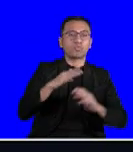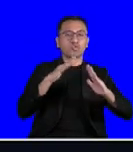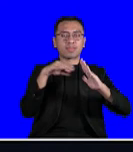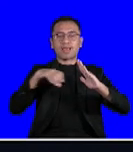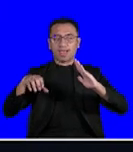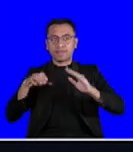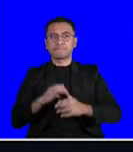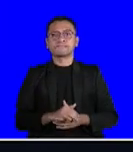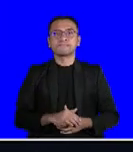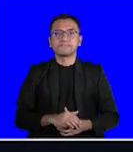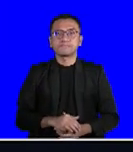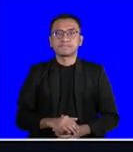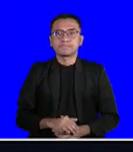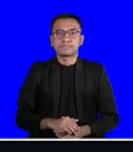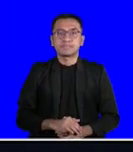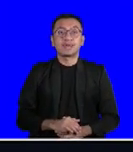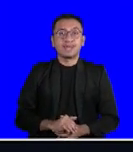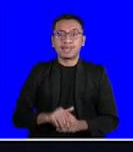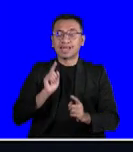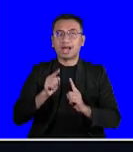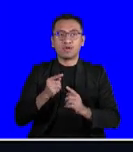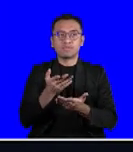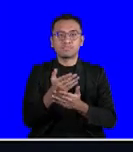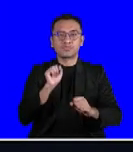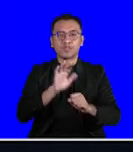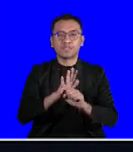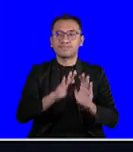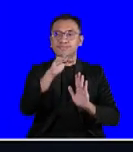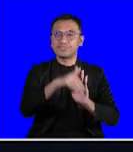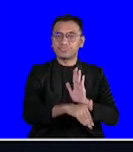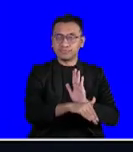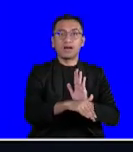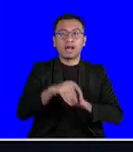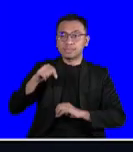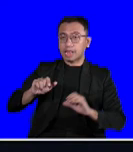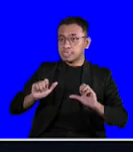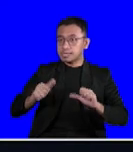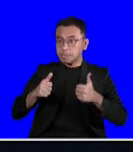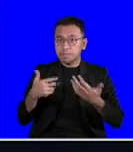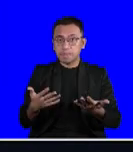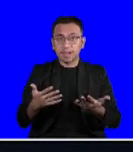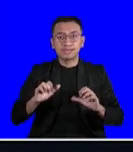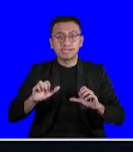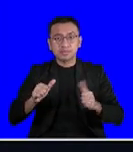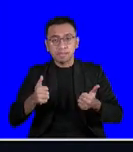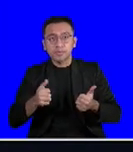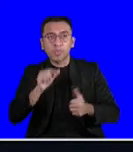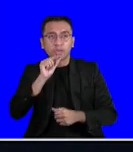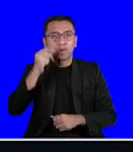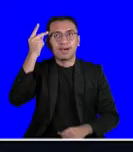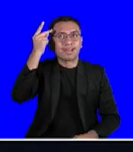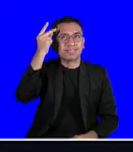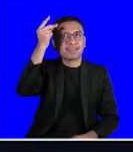jadi dengan adanya indikasi ini, Anda jangan sampai ketinggalan. Mulai siap-siap mewujudkan rencana